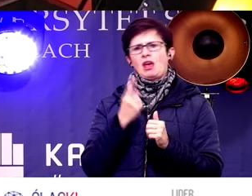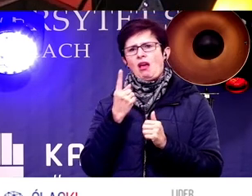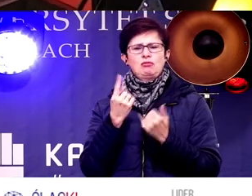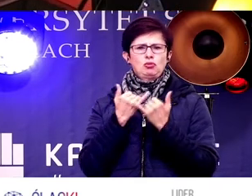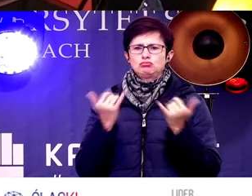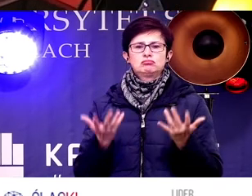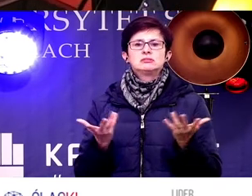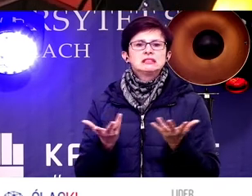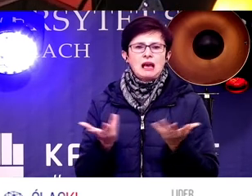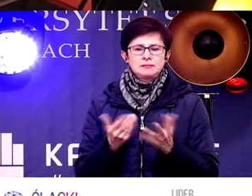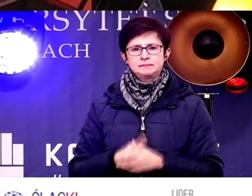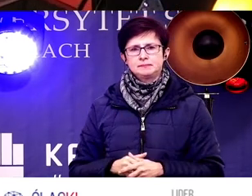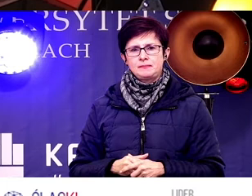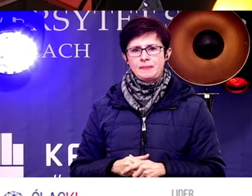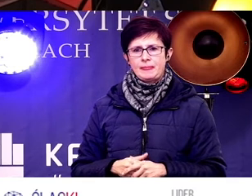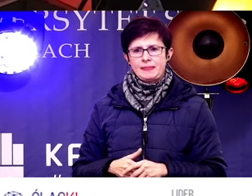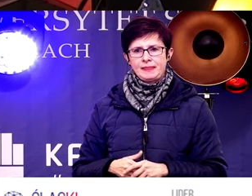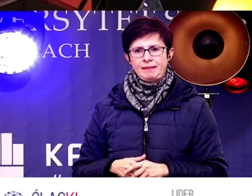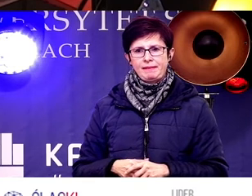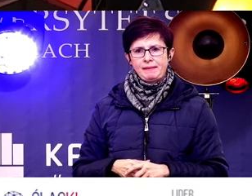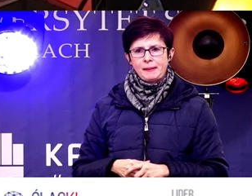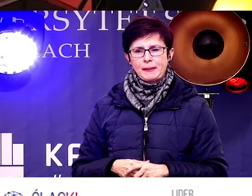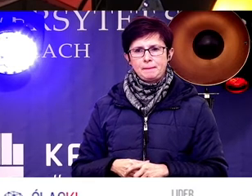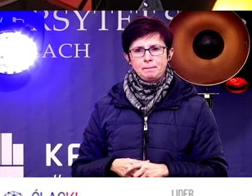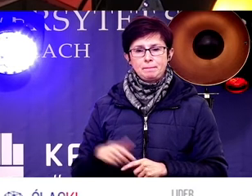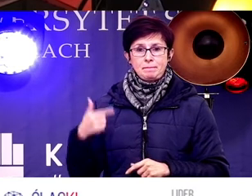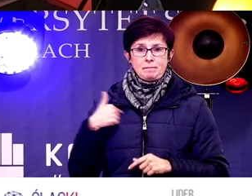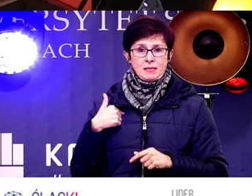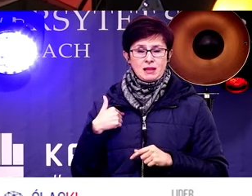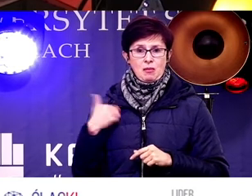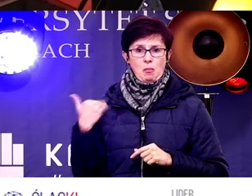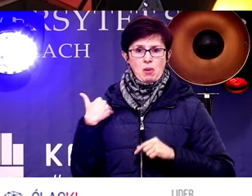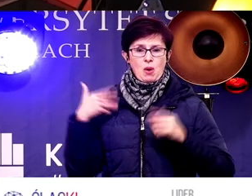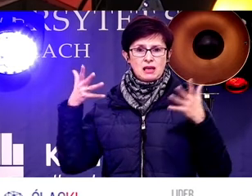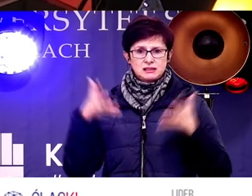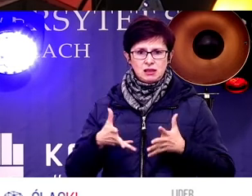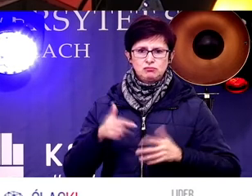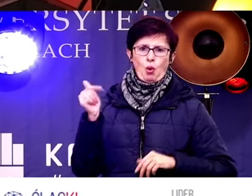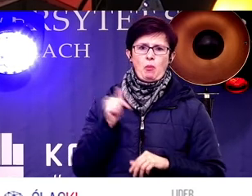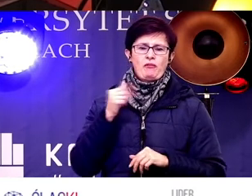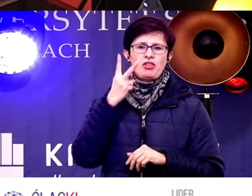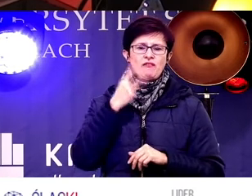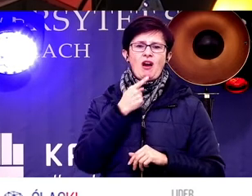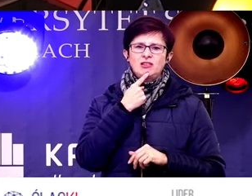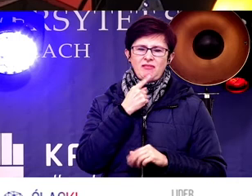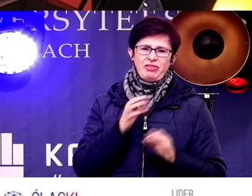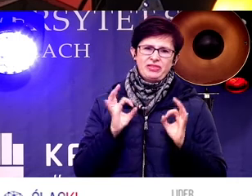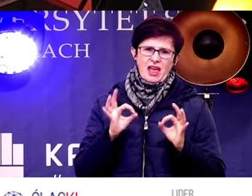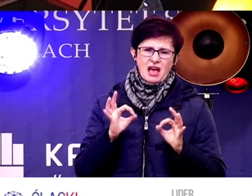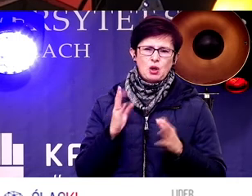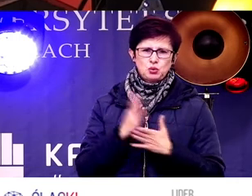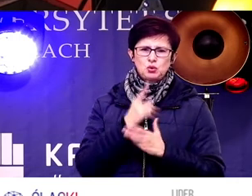No, w czasach, kiedy ja zdawałem egzaminy, to obowiązkowe były dwa języki. Wydaje mi się, że teraz jest